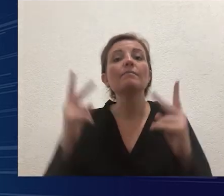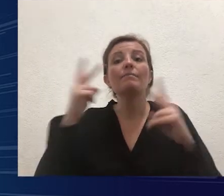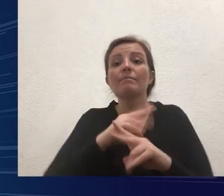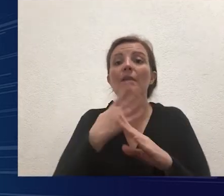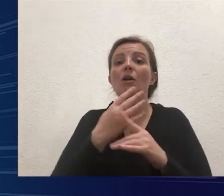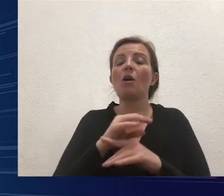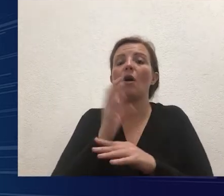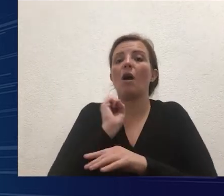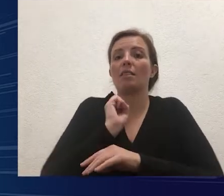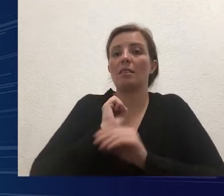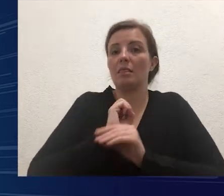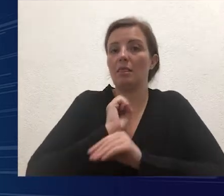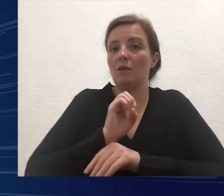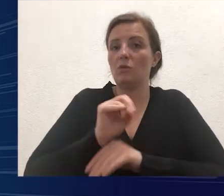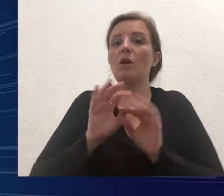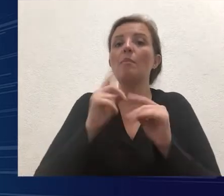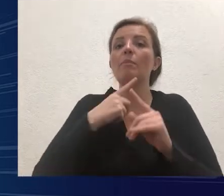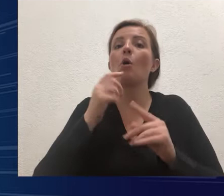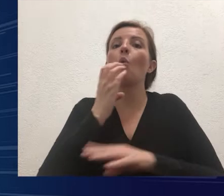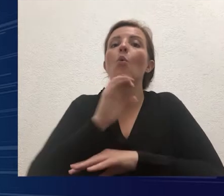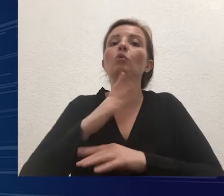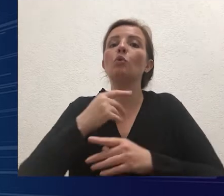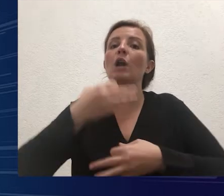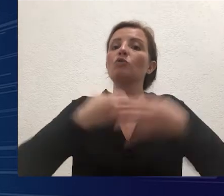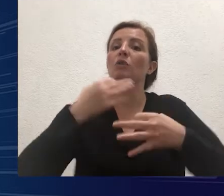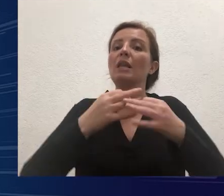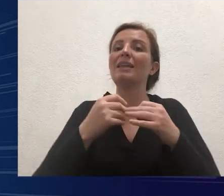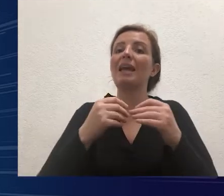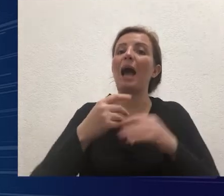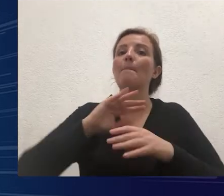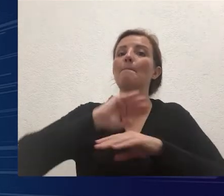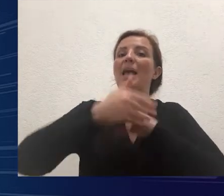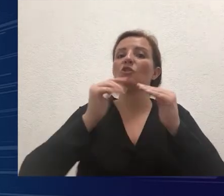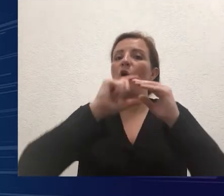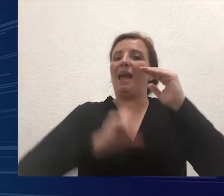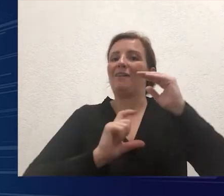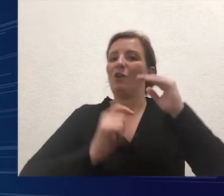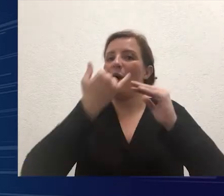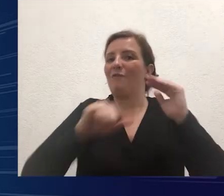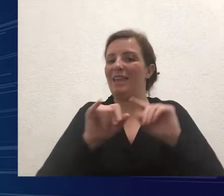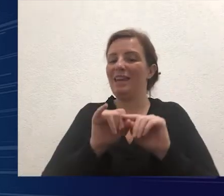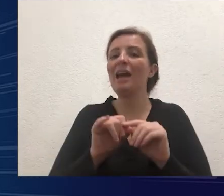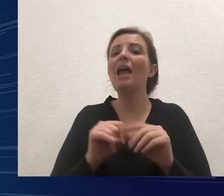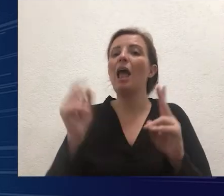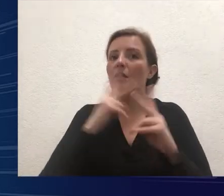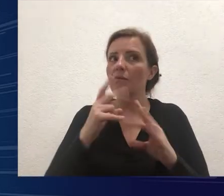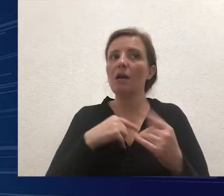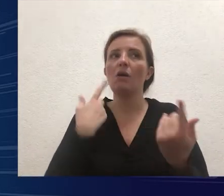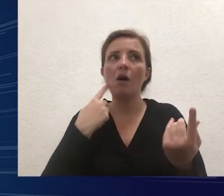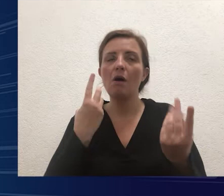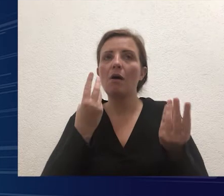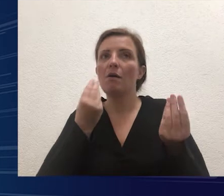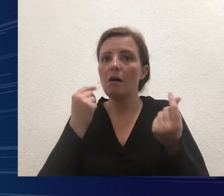la dottrina che in generale la cultura giuridica del basso medioevo effettivamente molto più